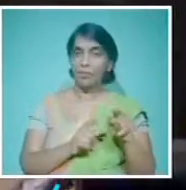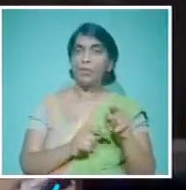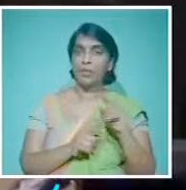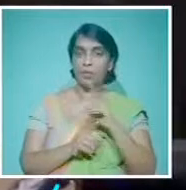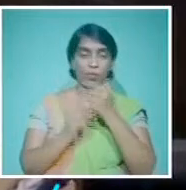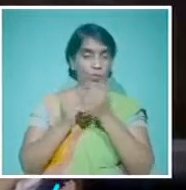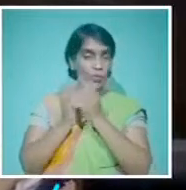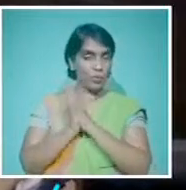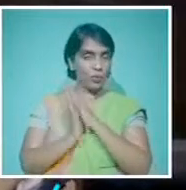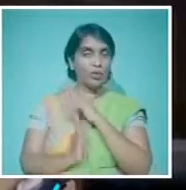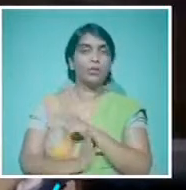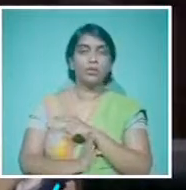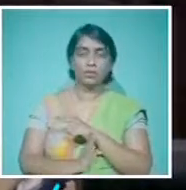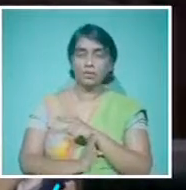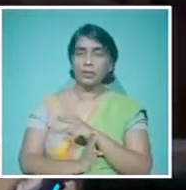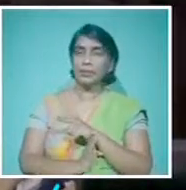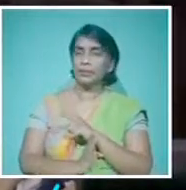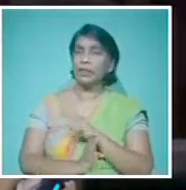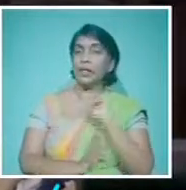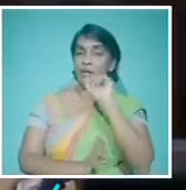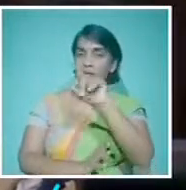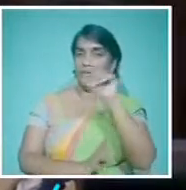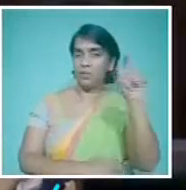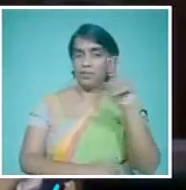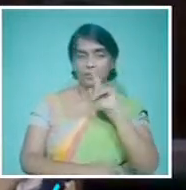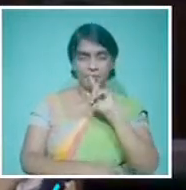විසින් නම් කළා.